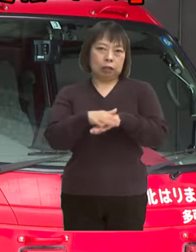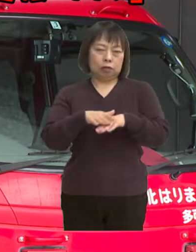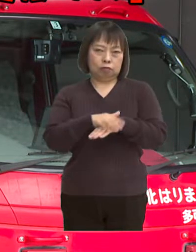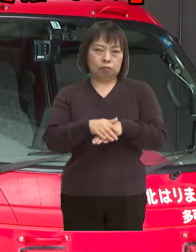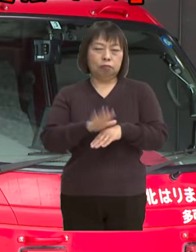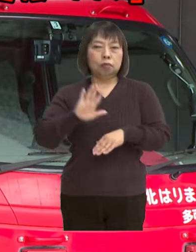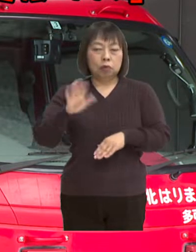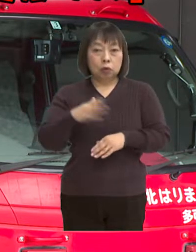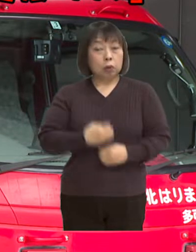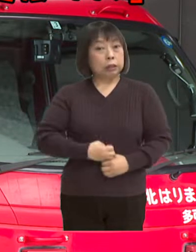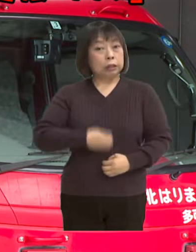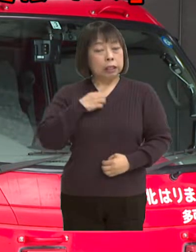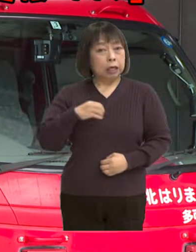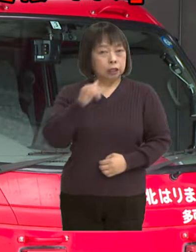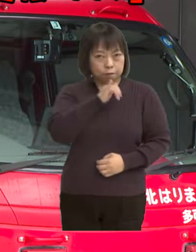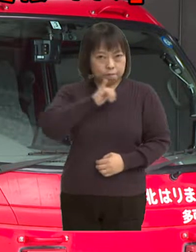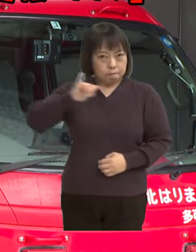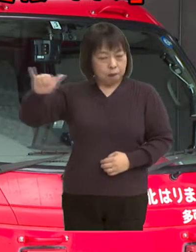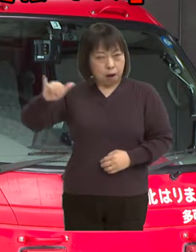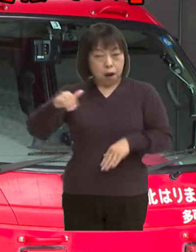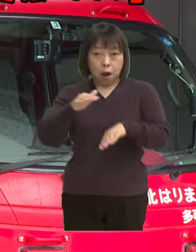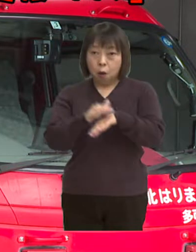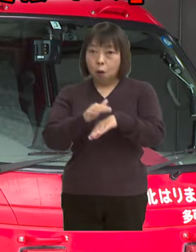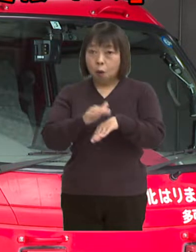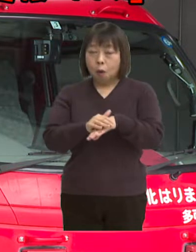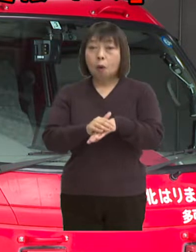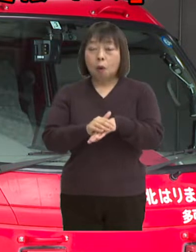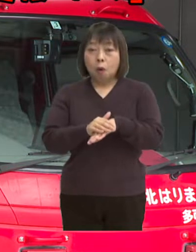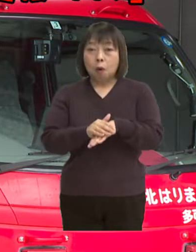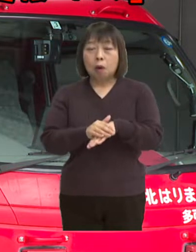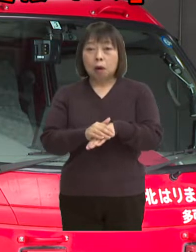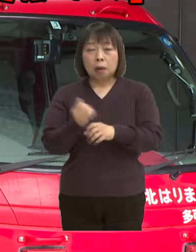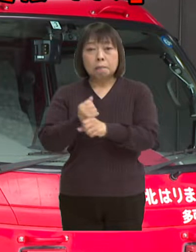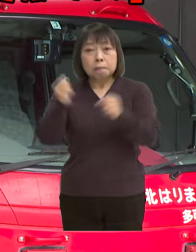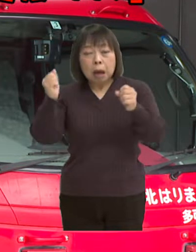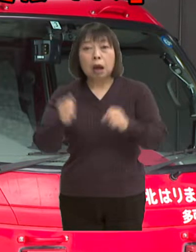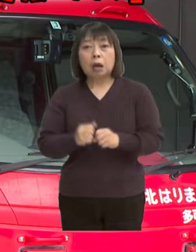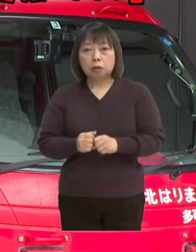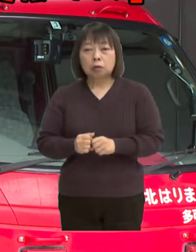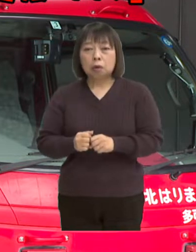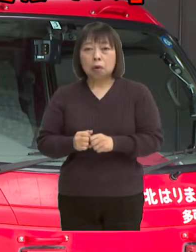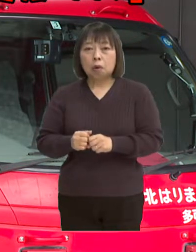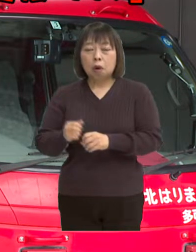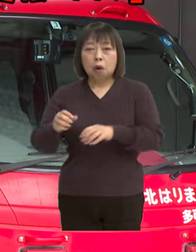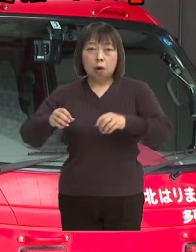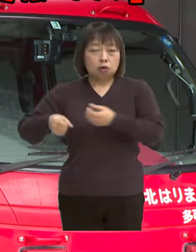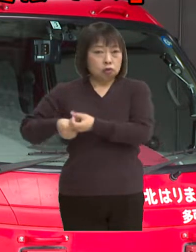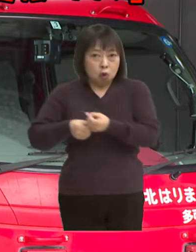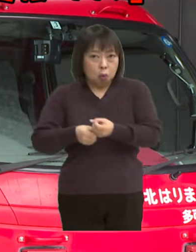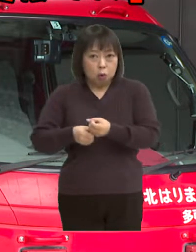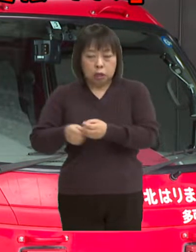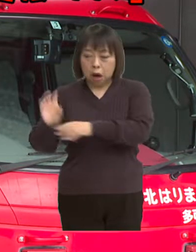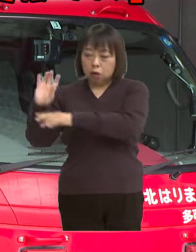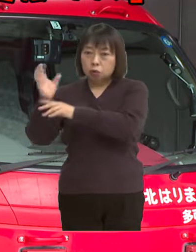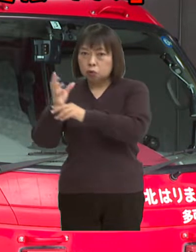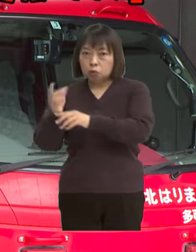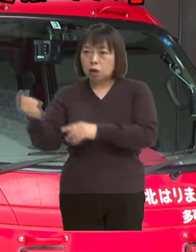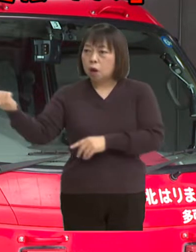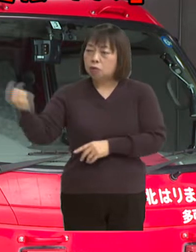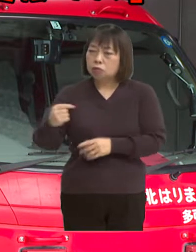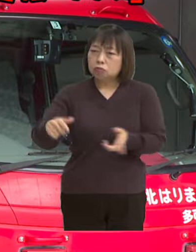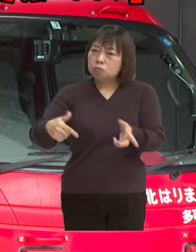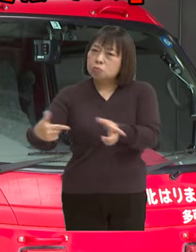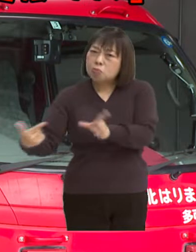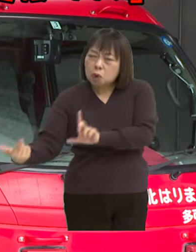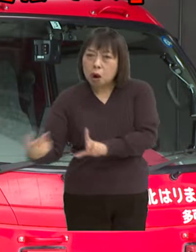かし正しい119番通報ができないと結果的に消防車や救急車の到着が遅れる可能性